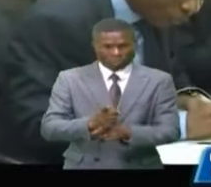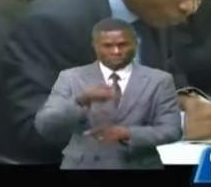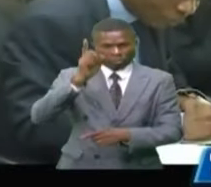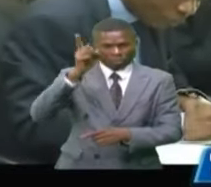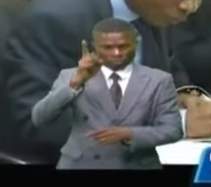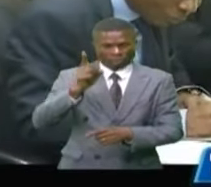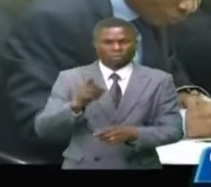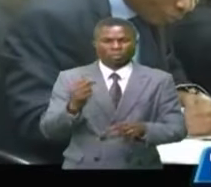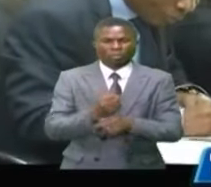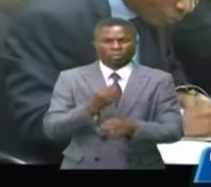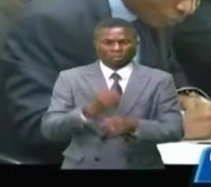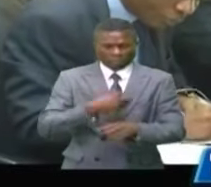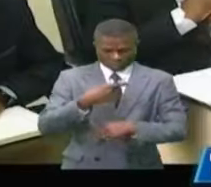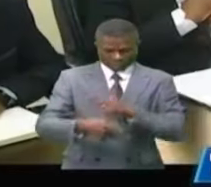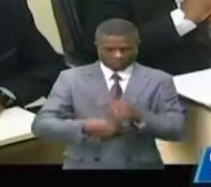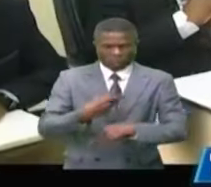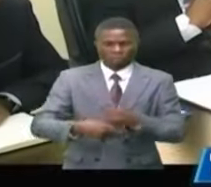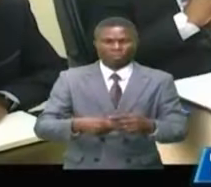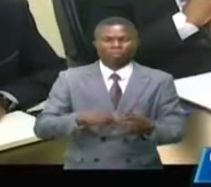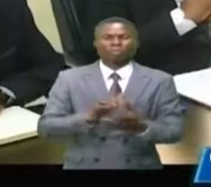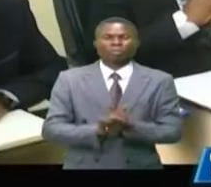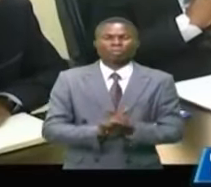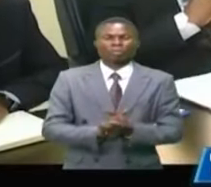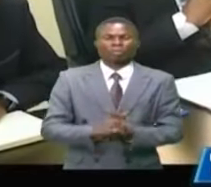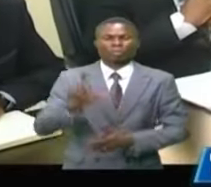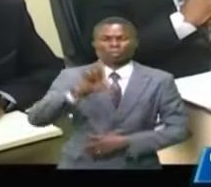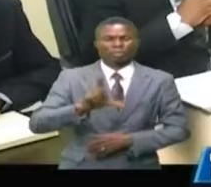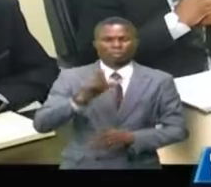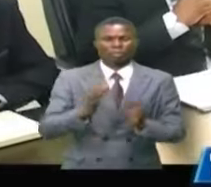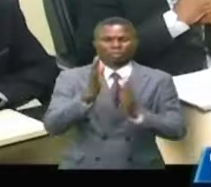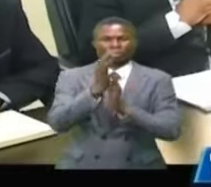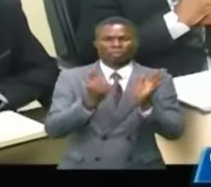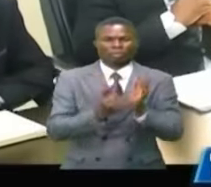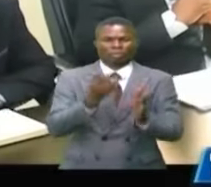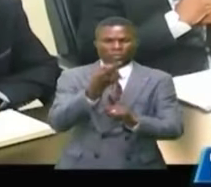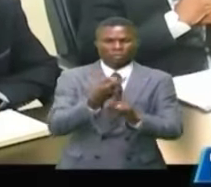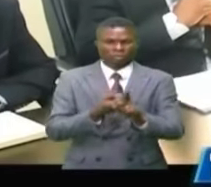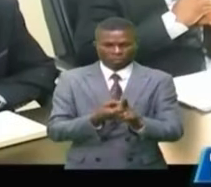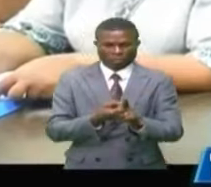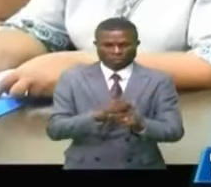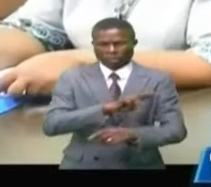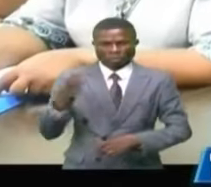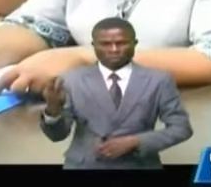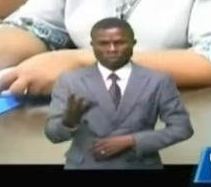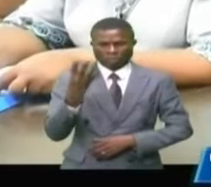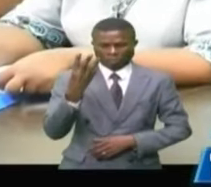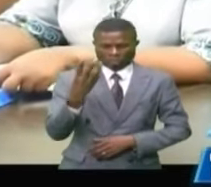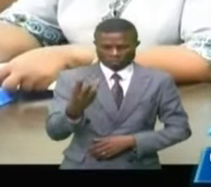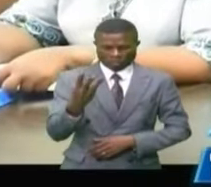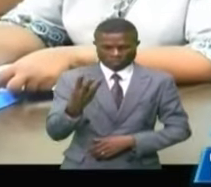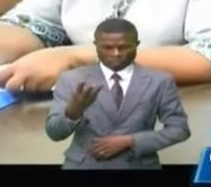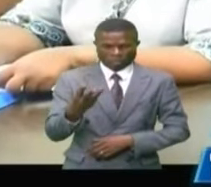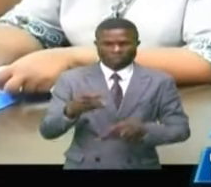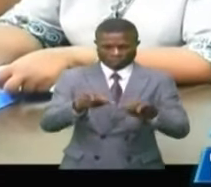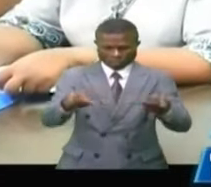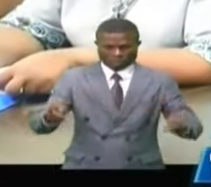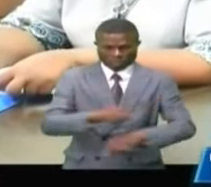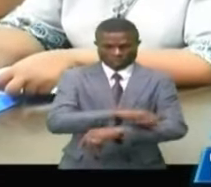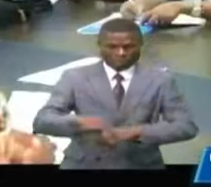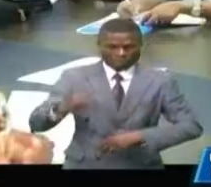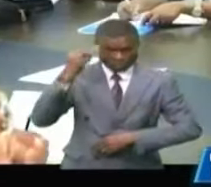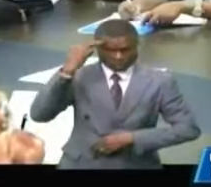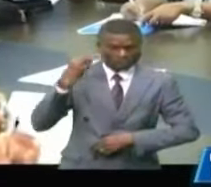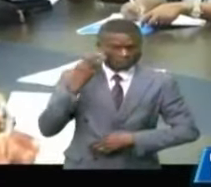première séance de travail qui a eu lieu lundi 16 octobre 2023 dans la salle de réunion du cabinet du